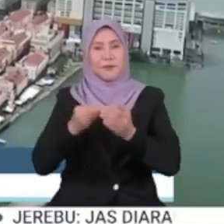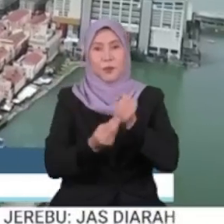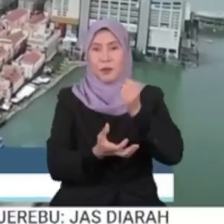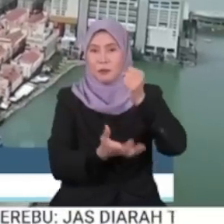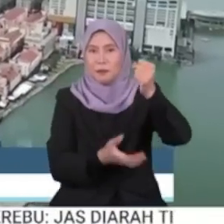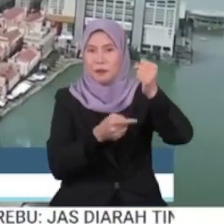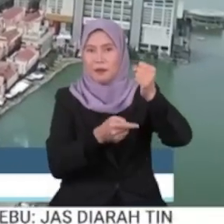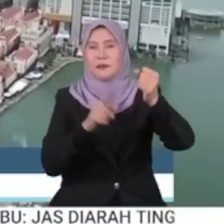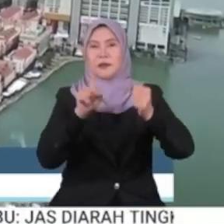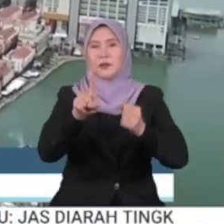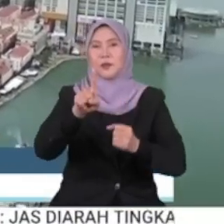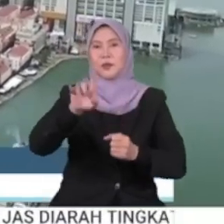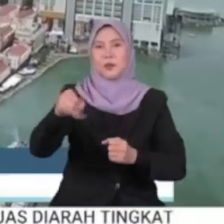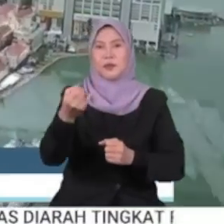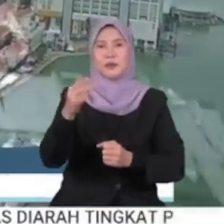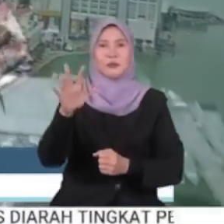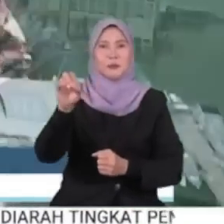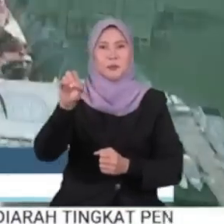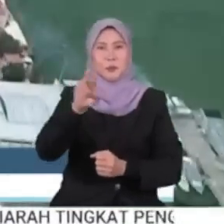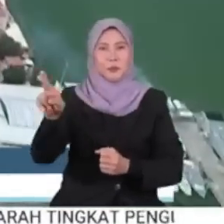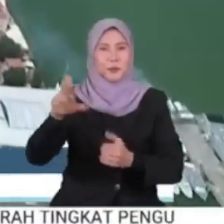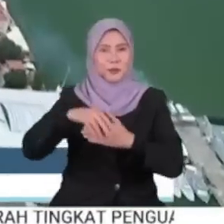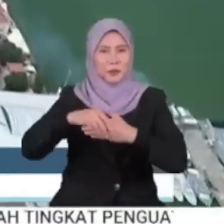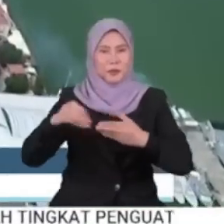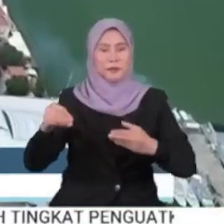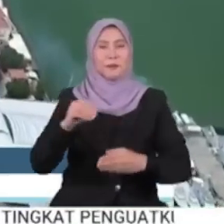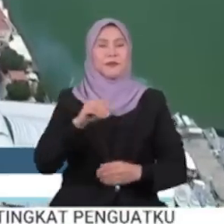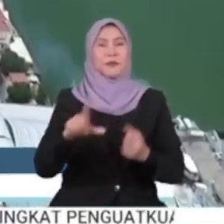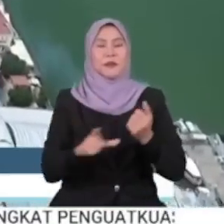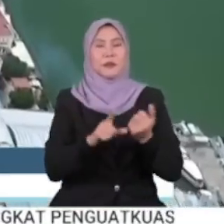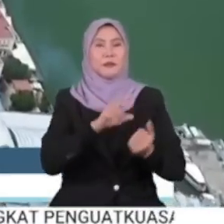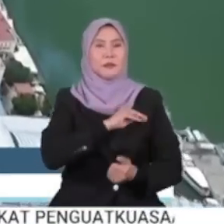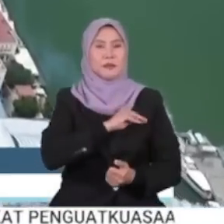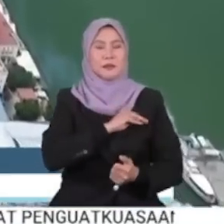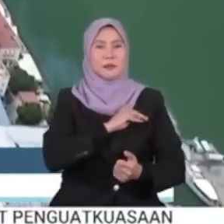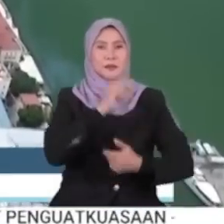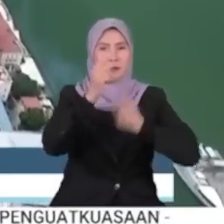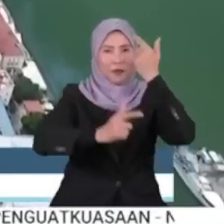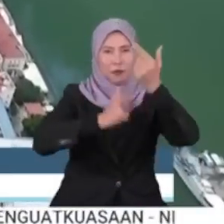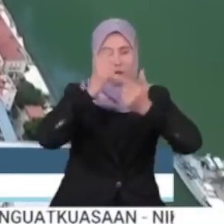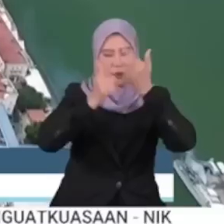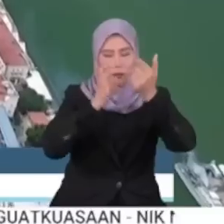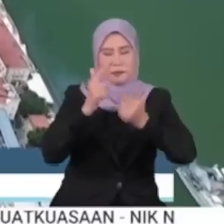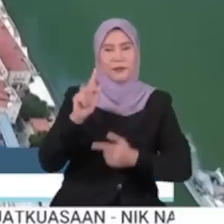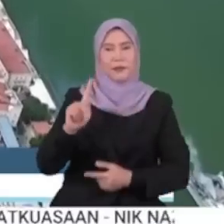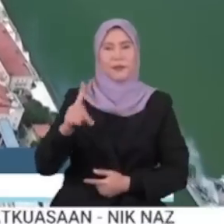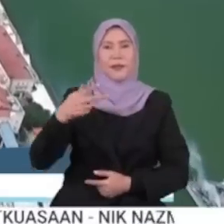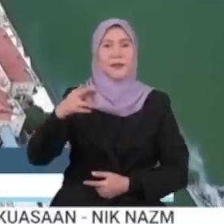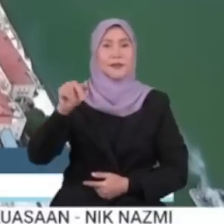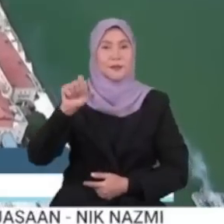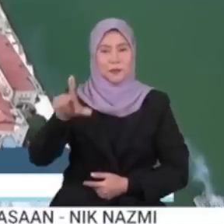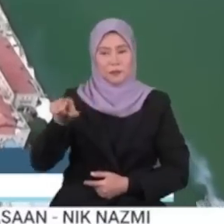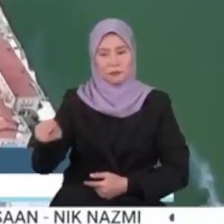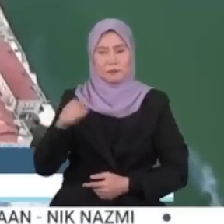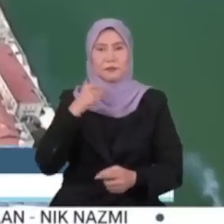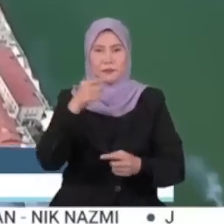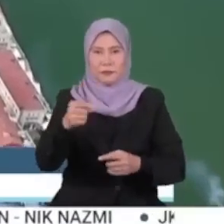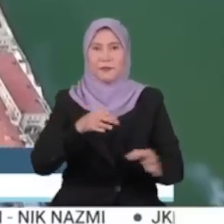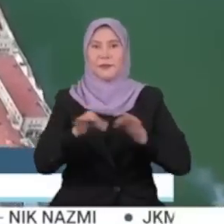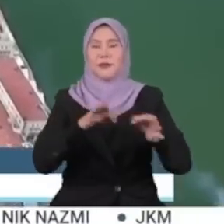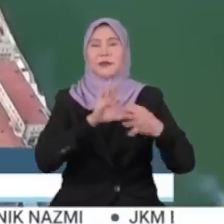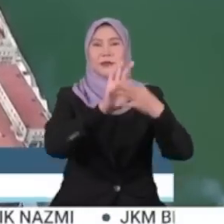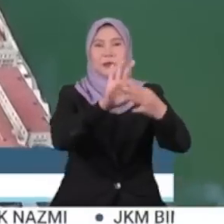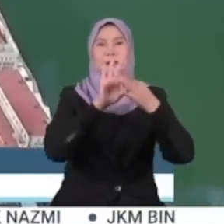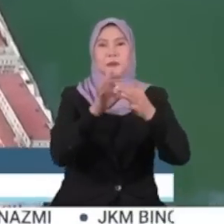peruntukan RM1,050,000. Timbalan Menteri Pelancongan, Seni dan Budaya Khairul Firdaus Akbar Khan menjelaskan kerjasama dengan